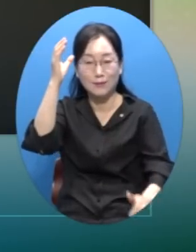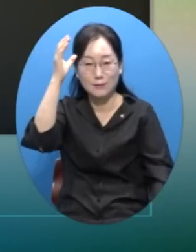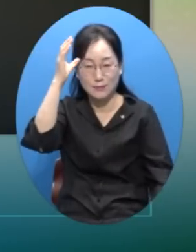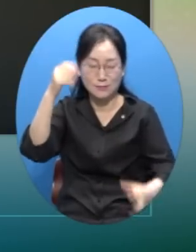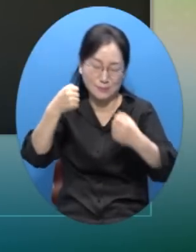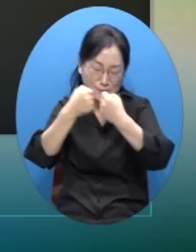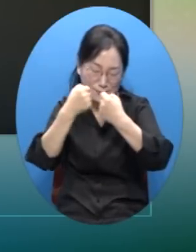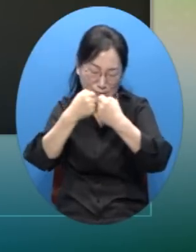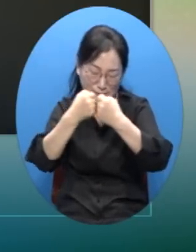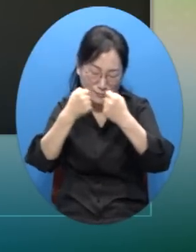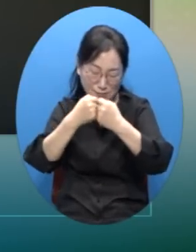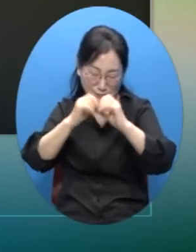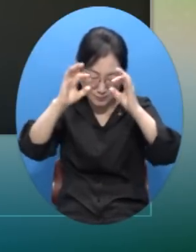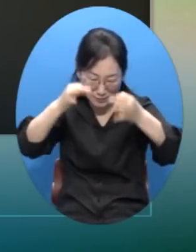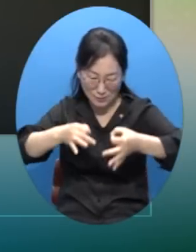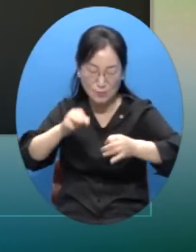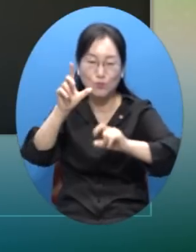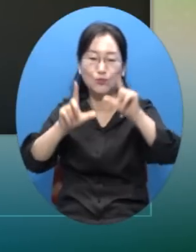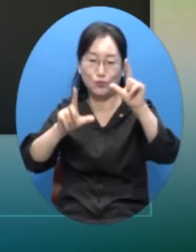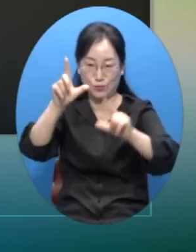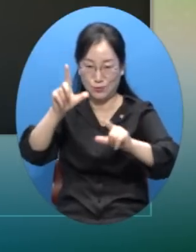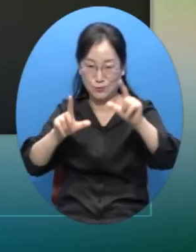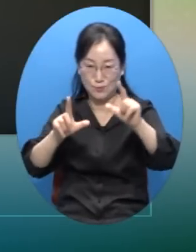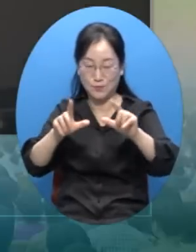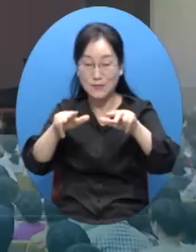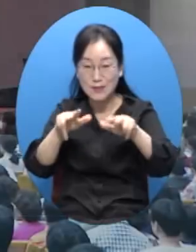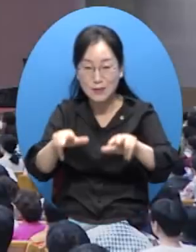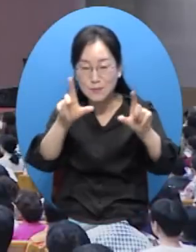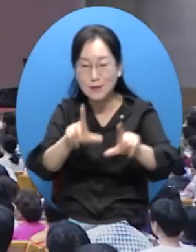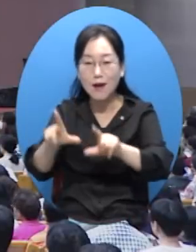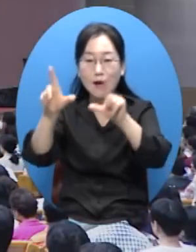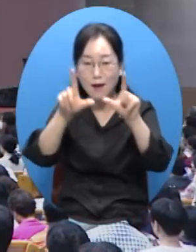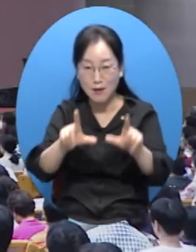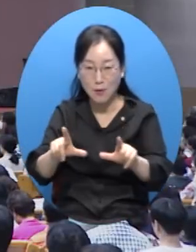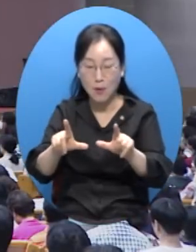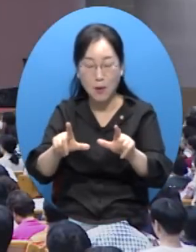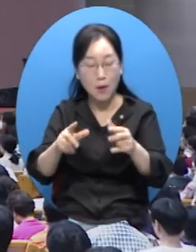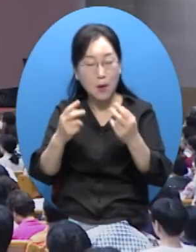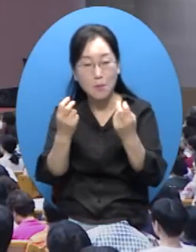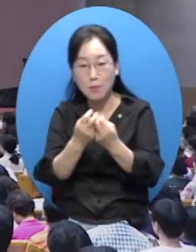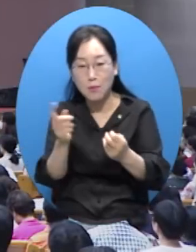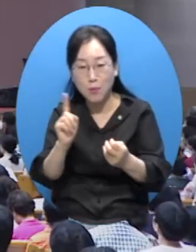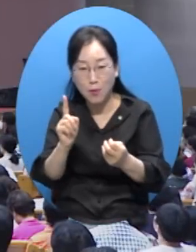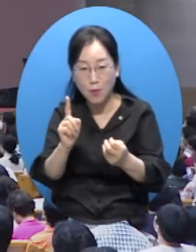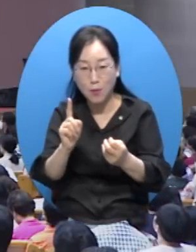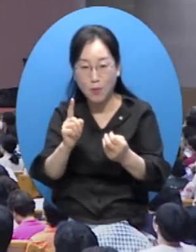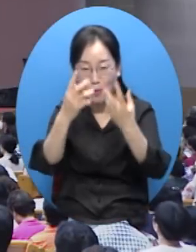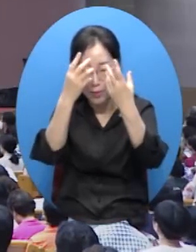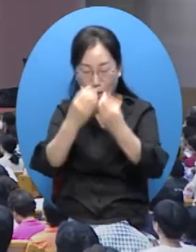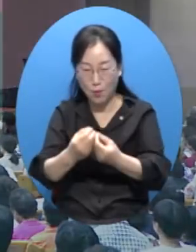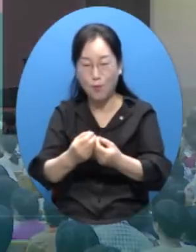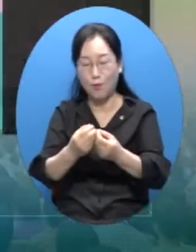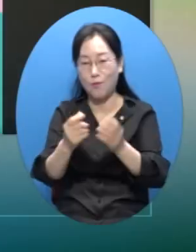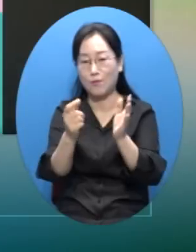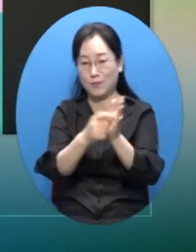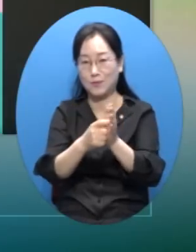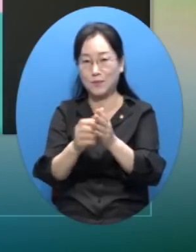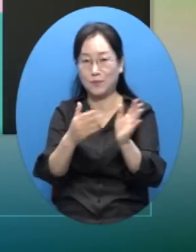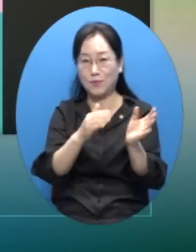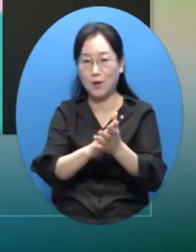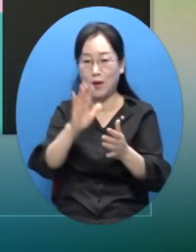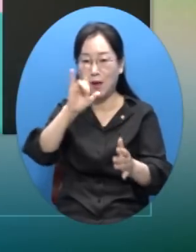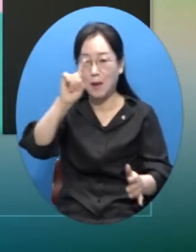우울증과 싸우는 자기의 모습을 말하며 오늘 살아가는 법을 담담하게 기록하고 있습니다. 한국의 백세일 작가가 이 책을 읽고